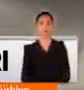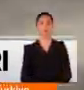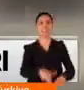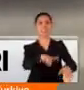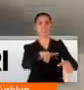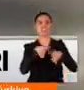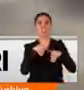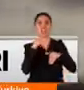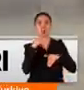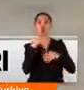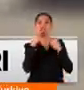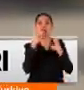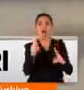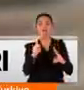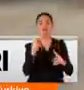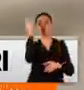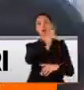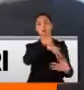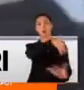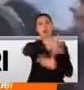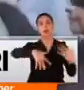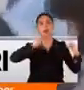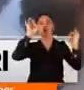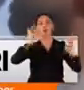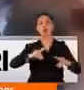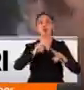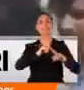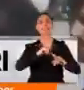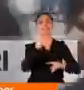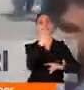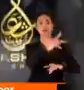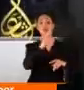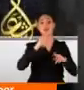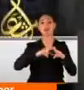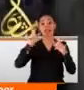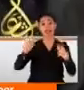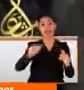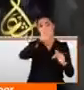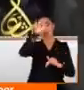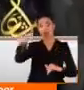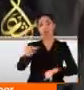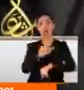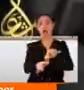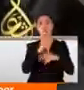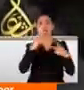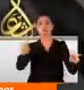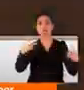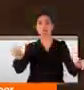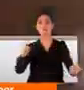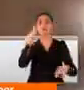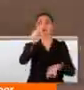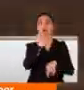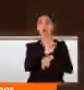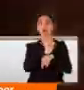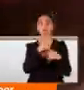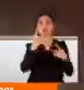Çekiliyoruz açıklaması kaosu da beraberinde getirdi. Talibansa Kabil'e gelirken cezaevlerini tahliye etti. Serbest kalanlar